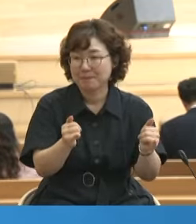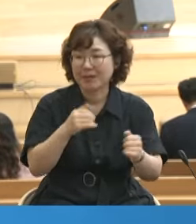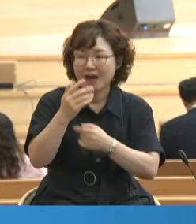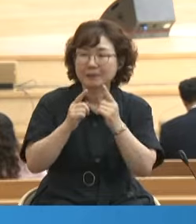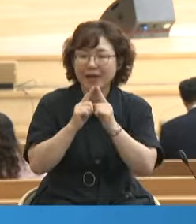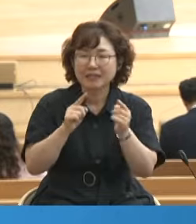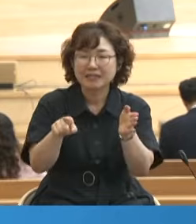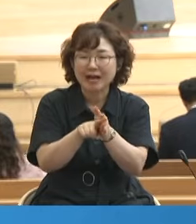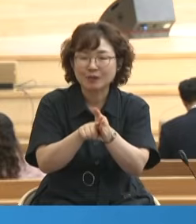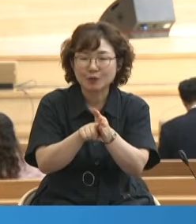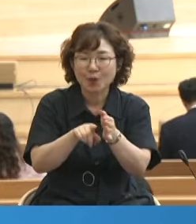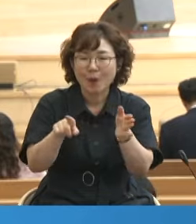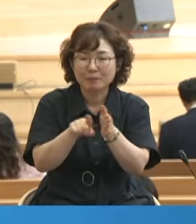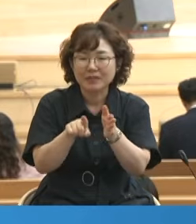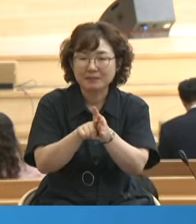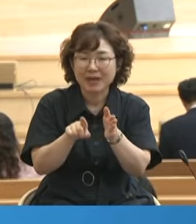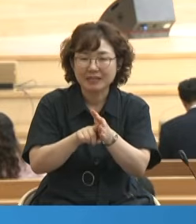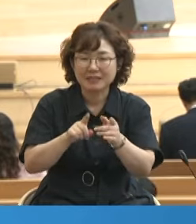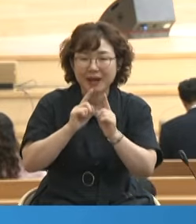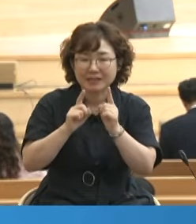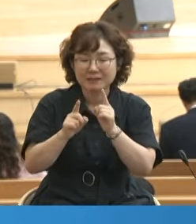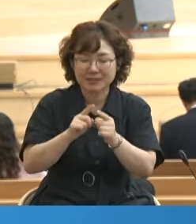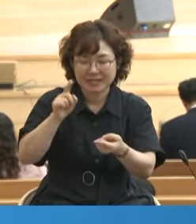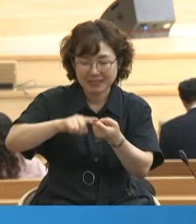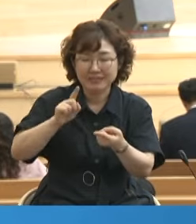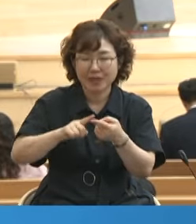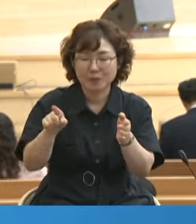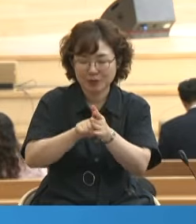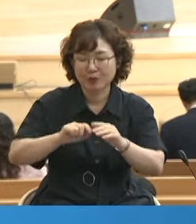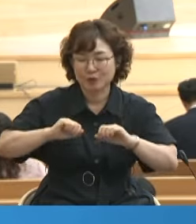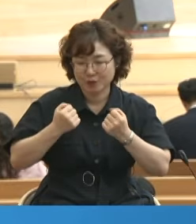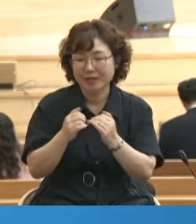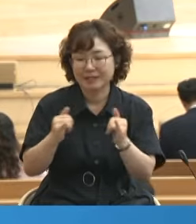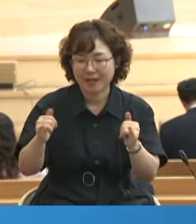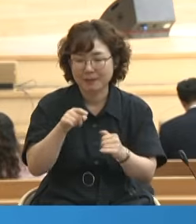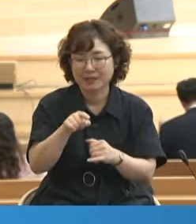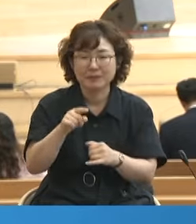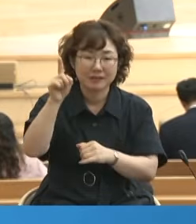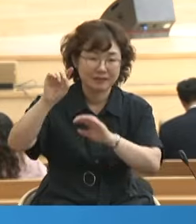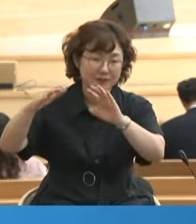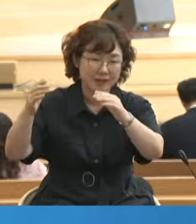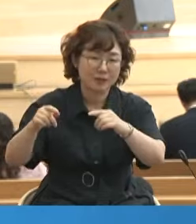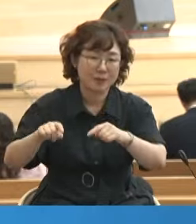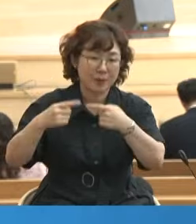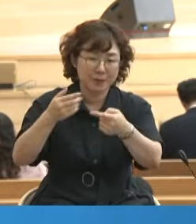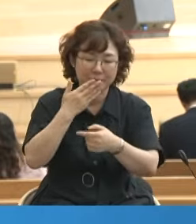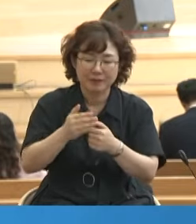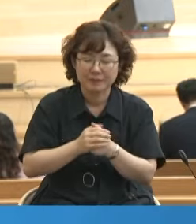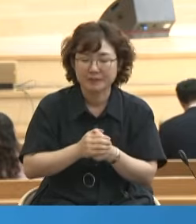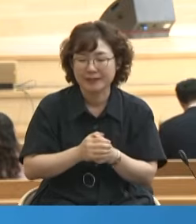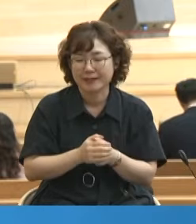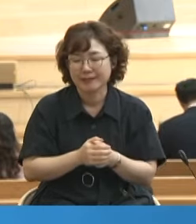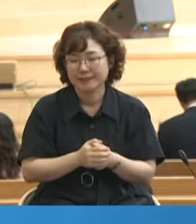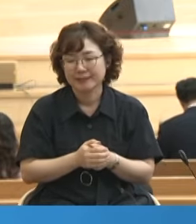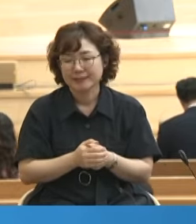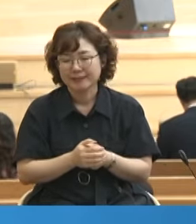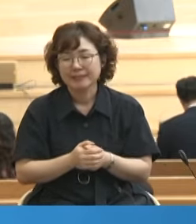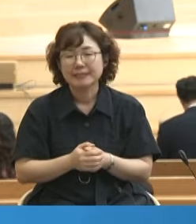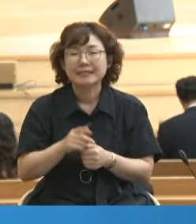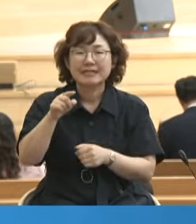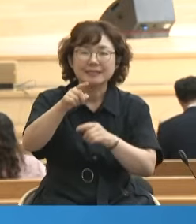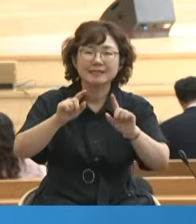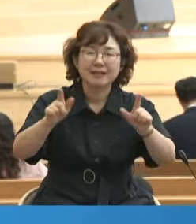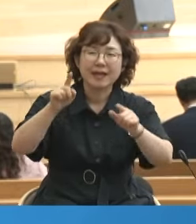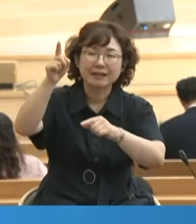그대로 믿는 그 사람. 아멘이십니까? 아멘. 말씀의 결론을 맺을게요. 그날의 천국에서 이런 영광과